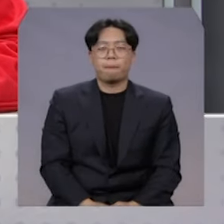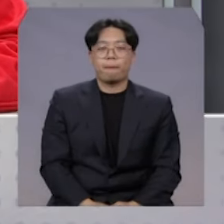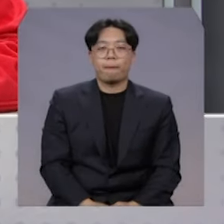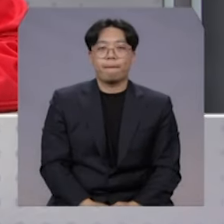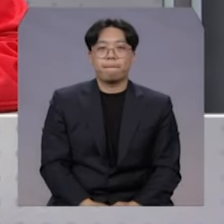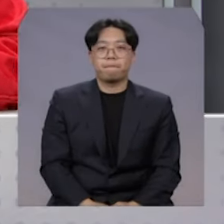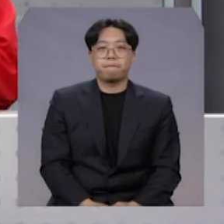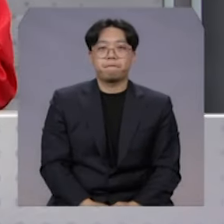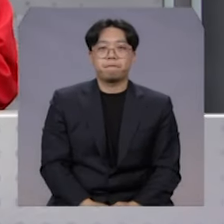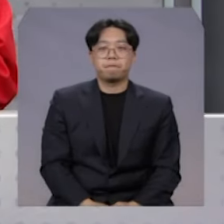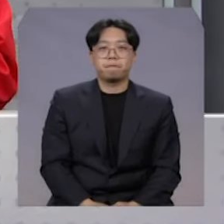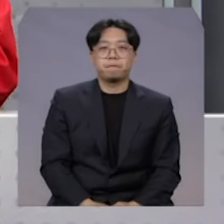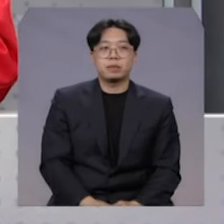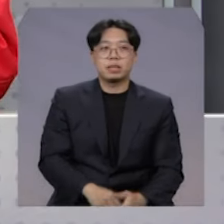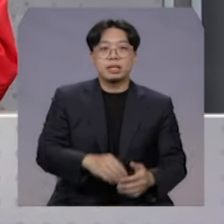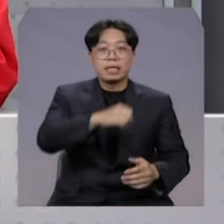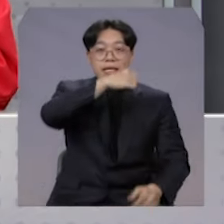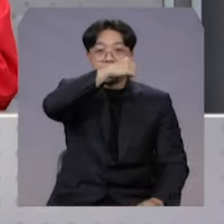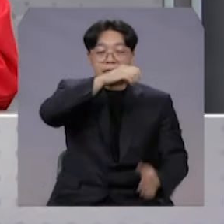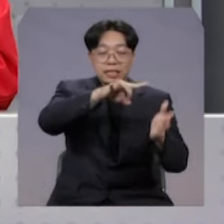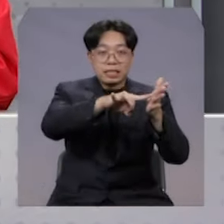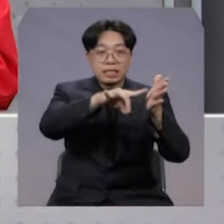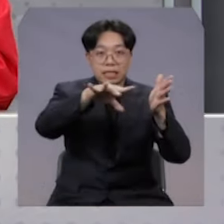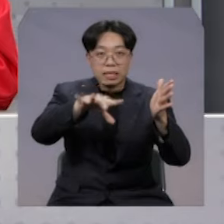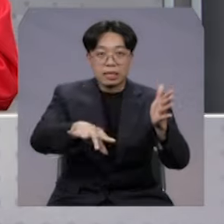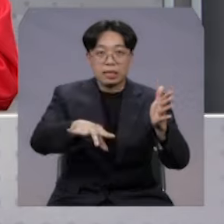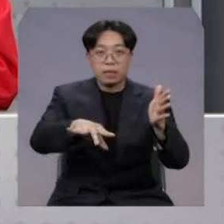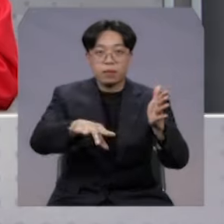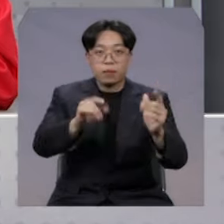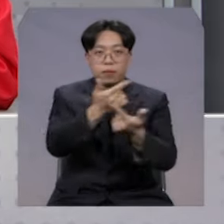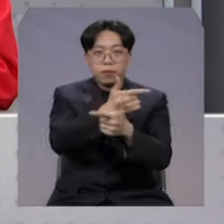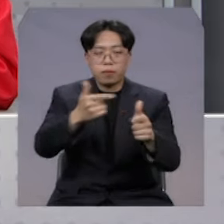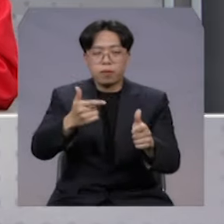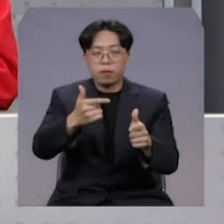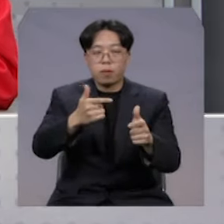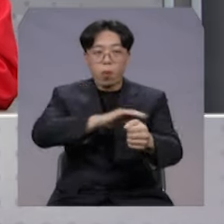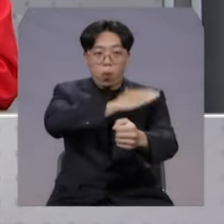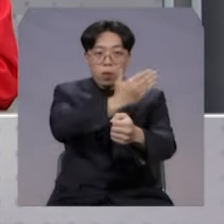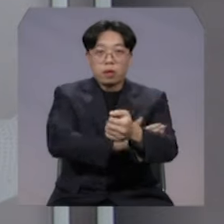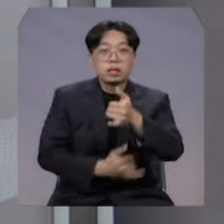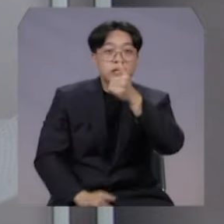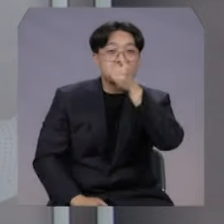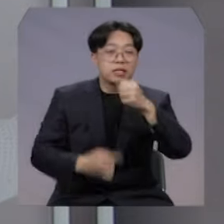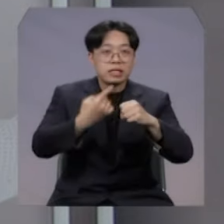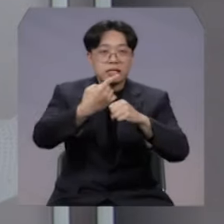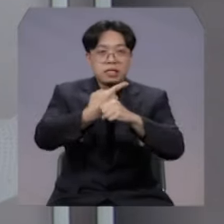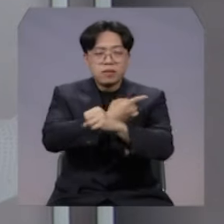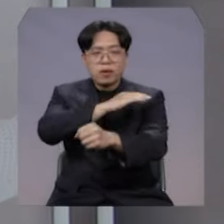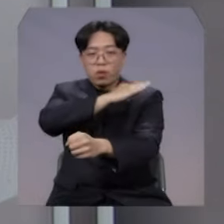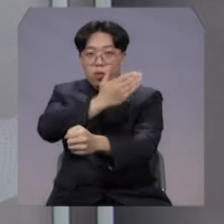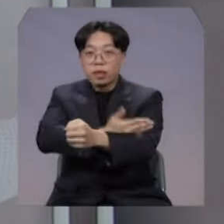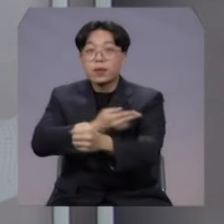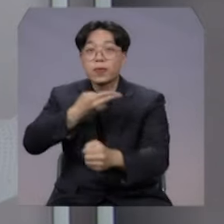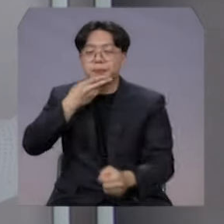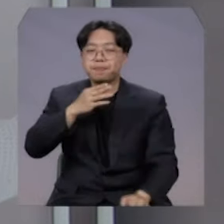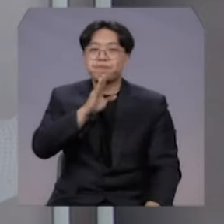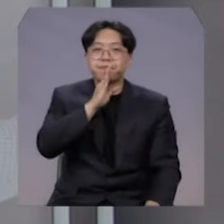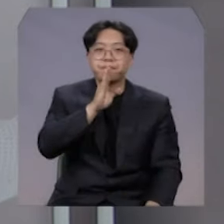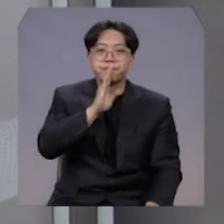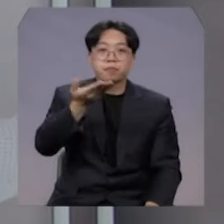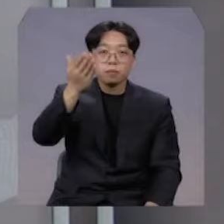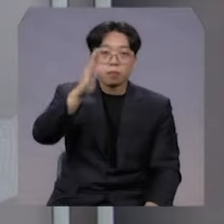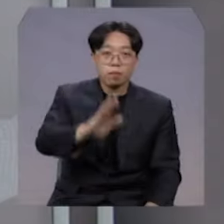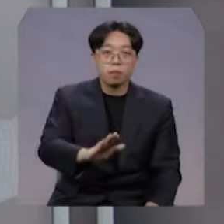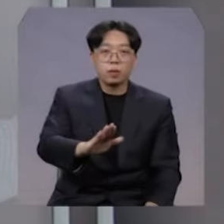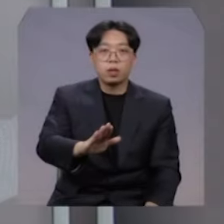말씀하시는 재산세, 등용 면허세 두 가지 세목에서 우리가 권한을 가지고 나머지 과세 권한을 갖지 않는 것은 맞습니다. 그렇지만 그거에